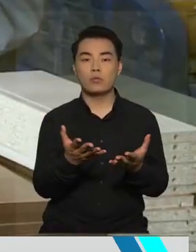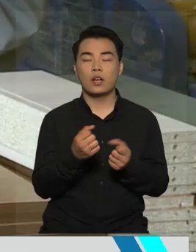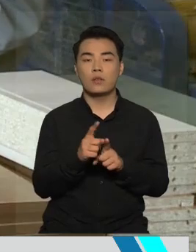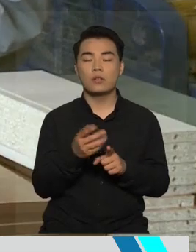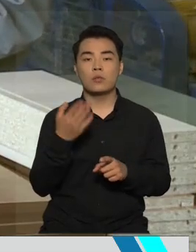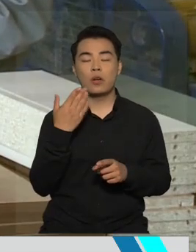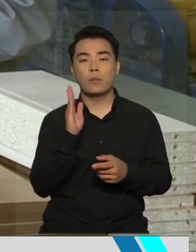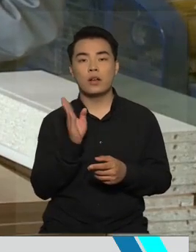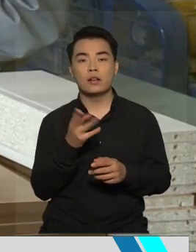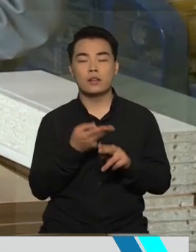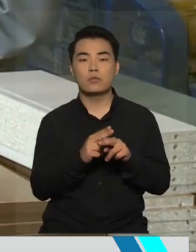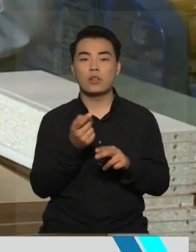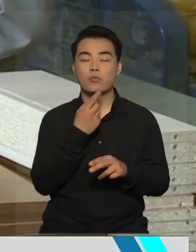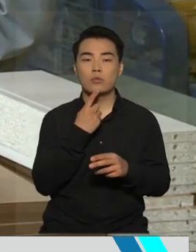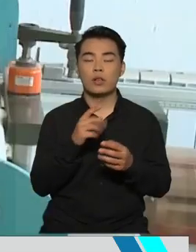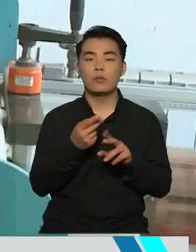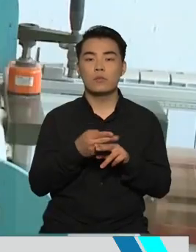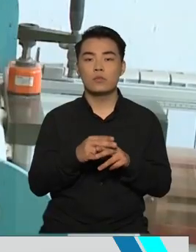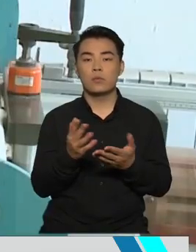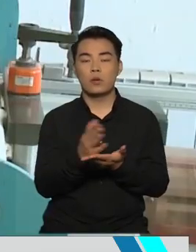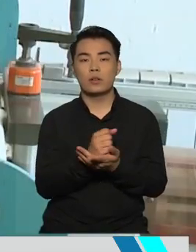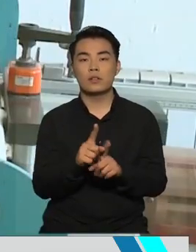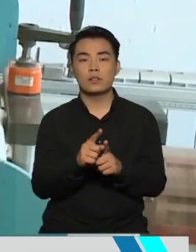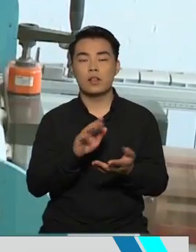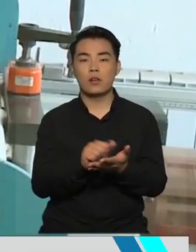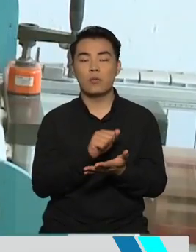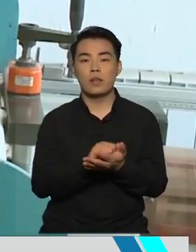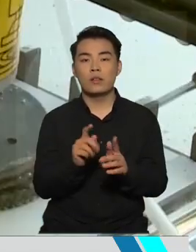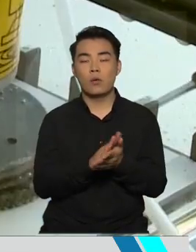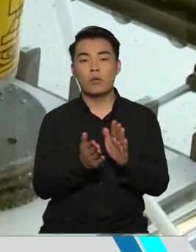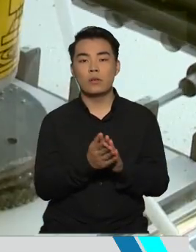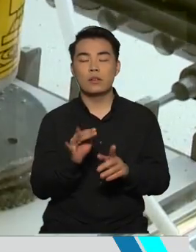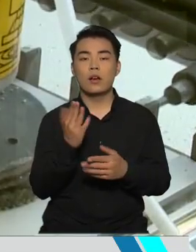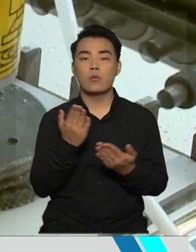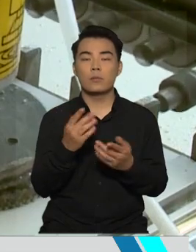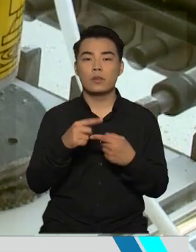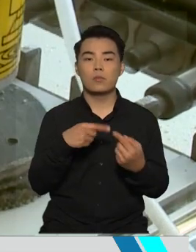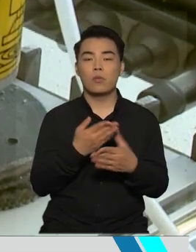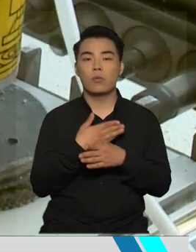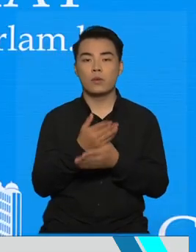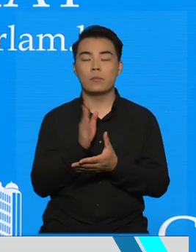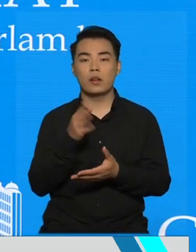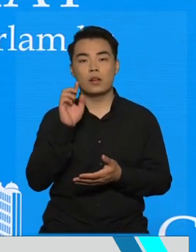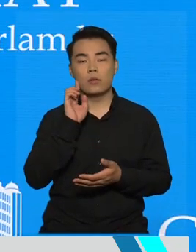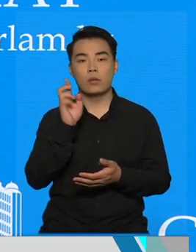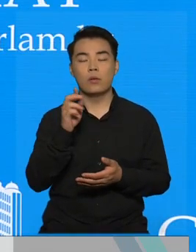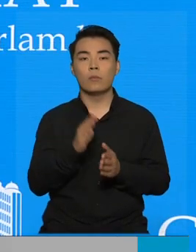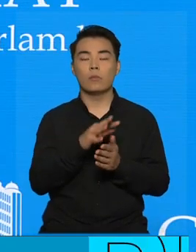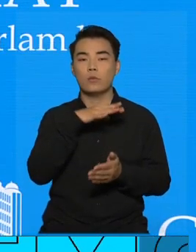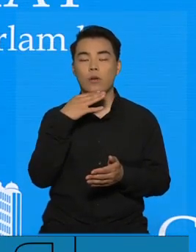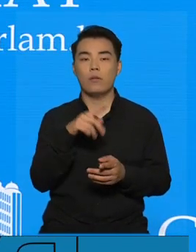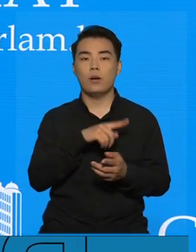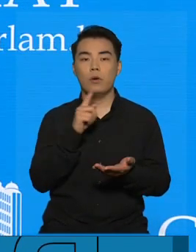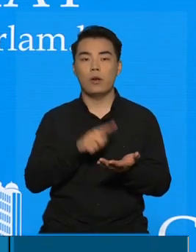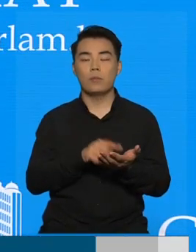льгот. Это затрудняет сбор данных и понимание, какую именно помощь бизнесу оказывает государство. Методологически очень много вопросов